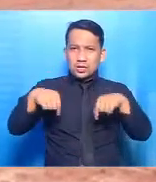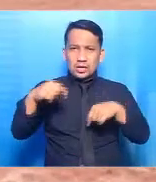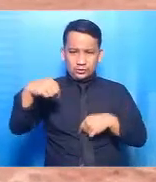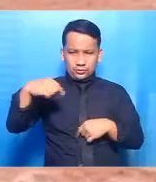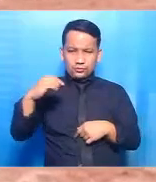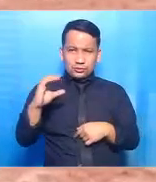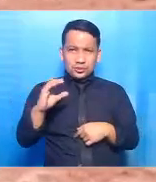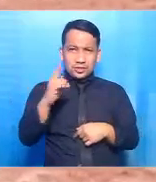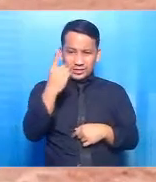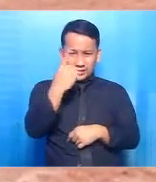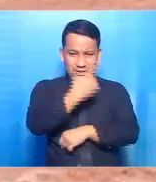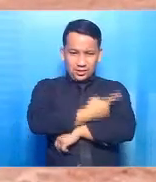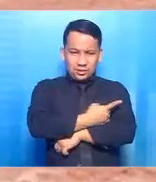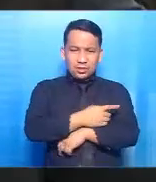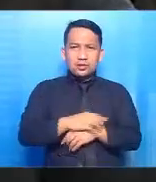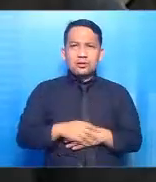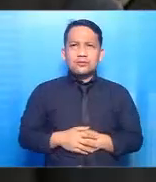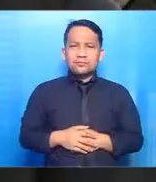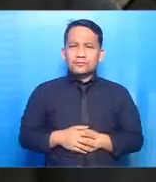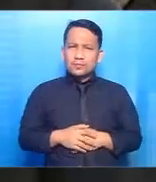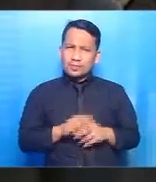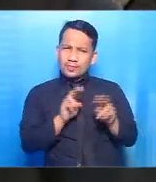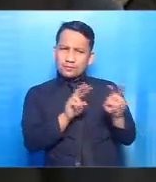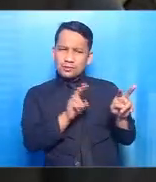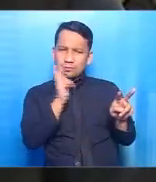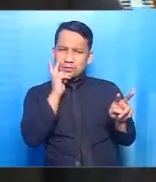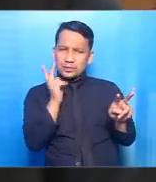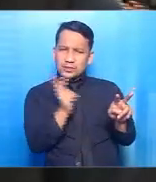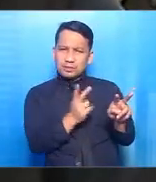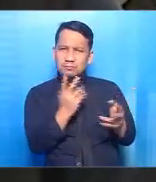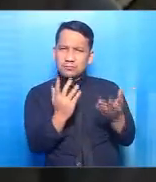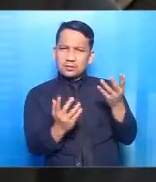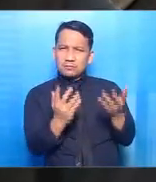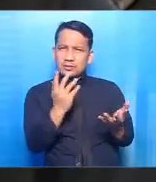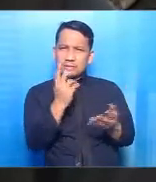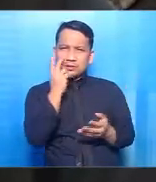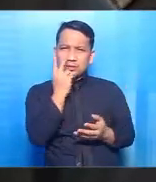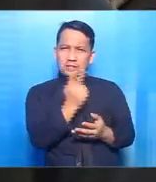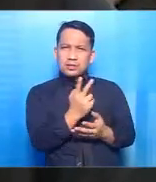Quezon City kada araw. Ang nakikita natin because of the